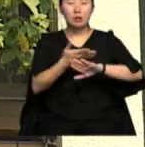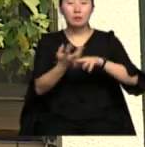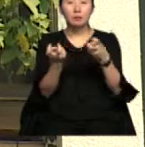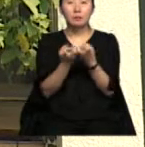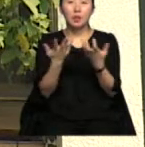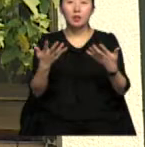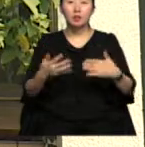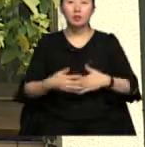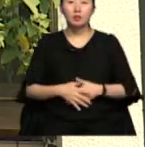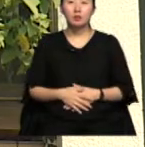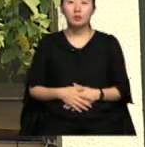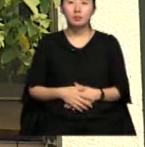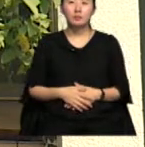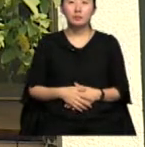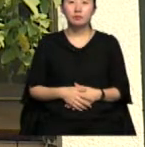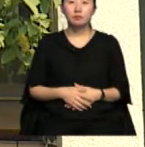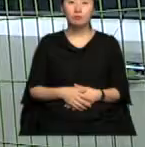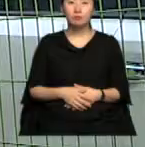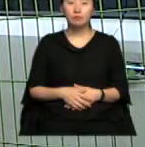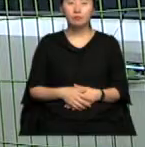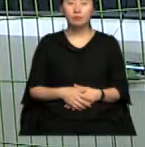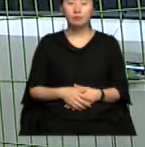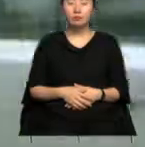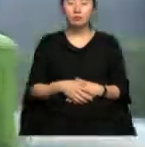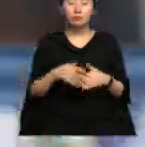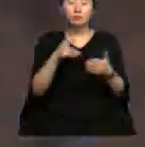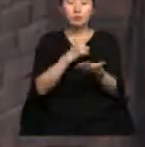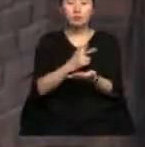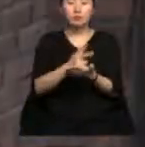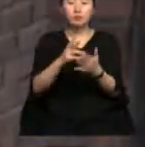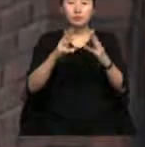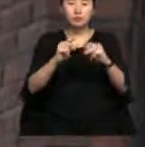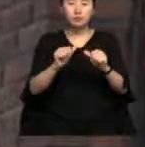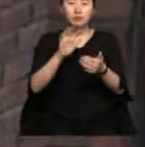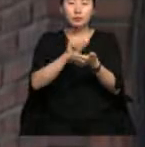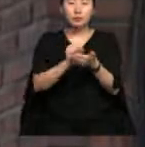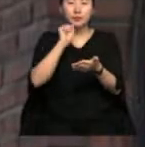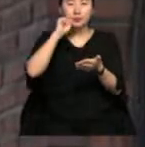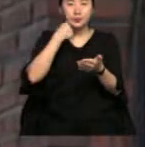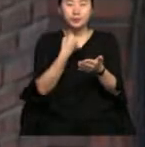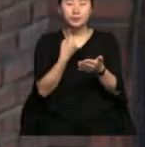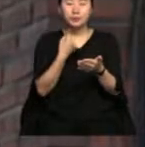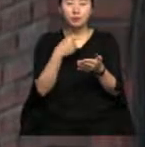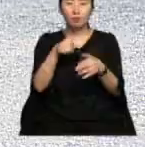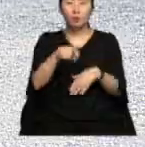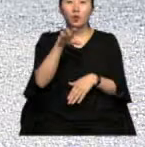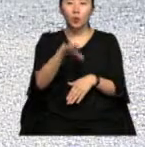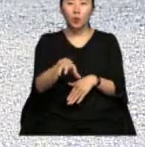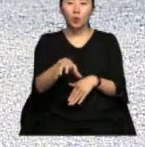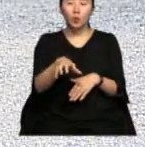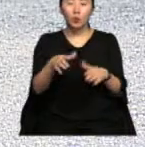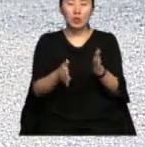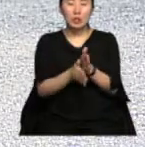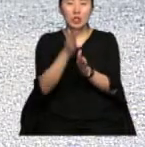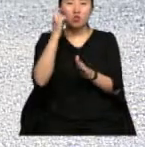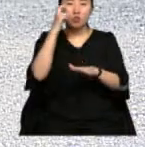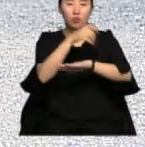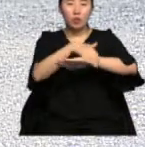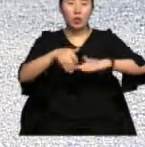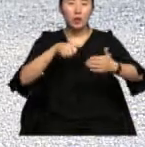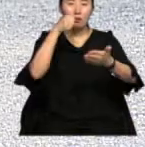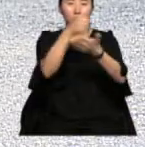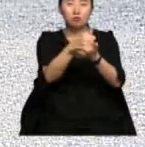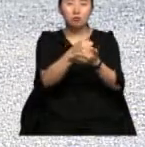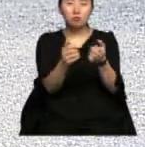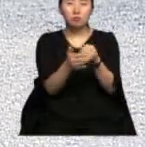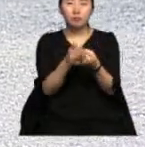대책을 내놓기 어렵다는 입장입니다. 주차장 부지를 확보하기도 어려운 데다 이곳이 지구단위 계획 지역으로 지정돼